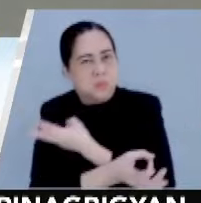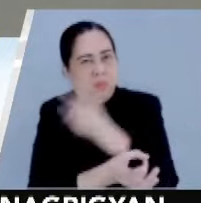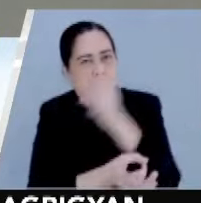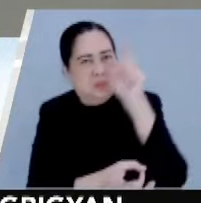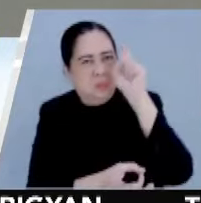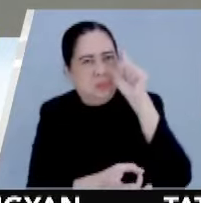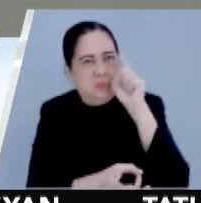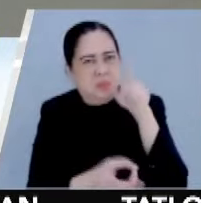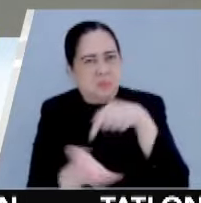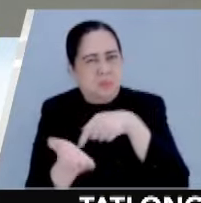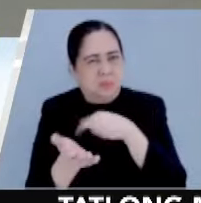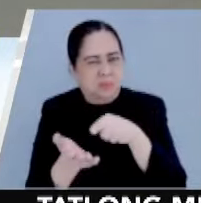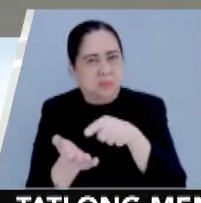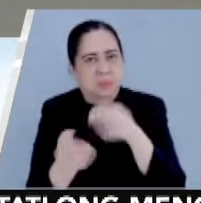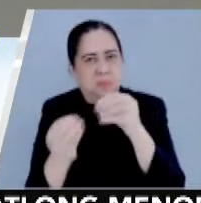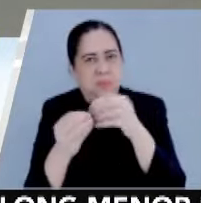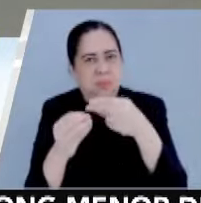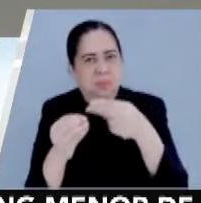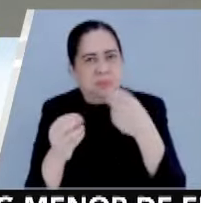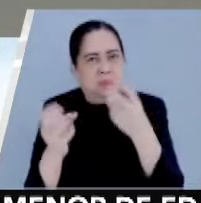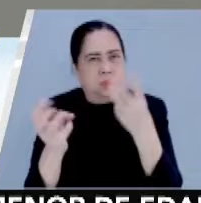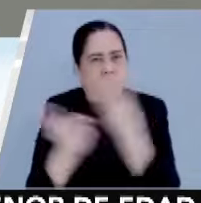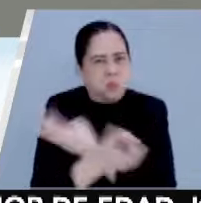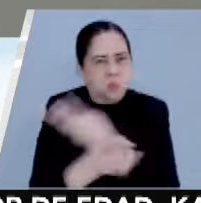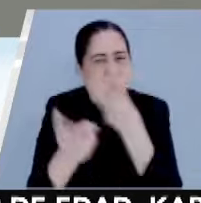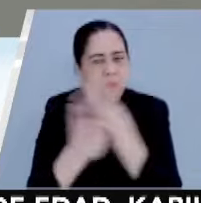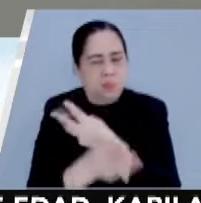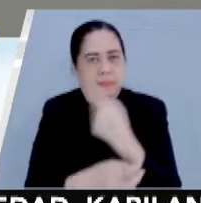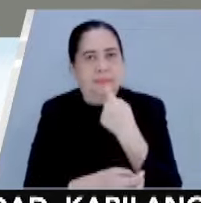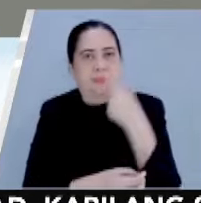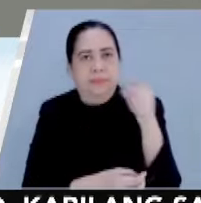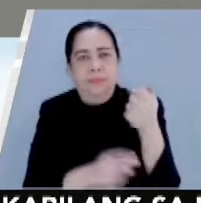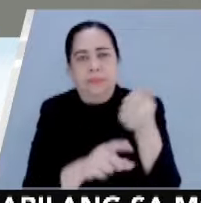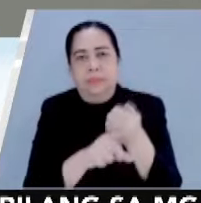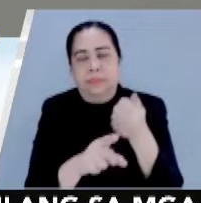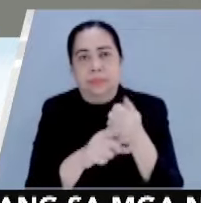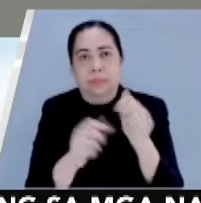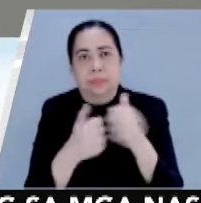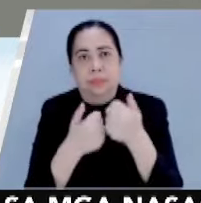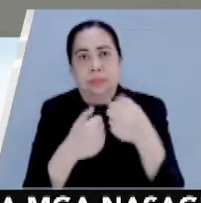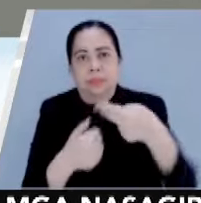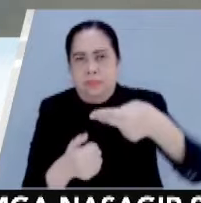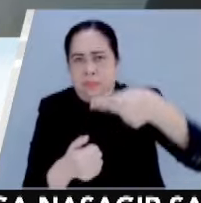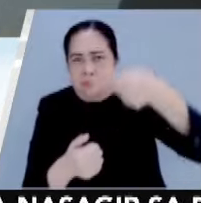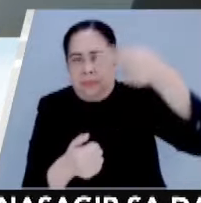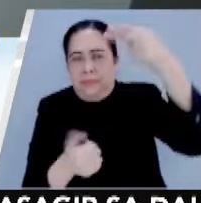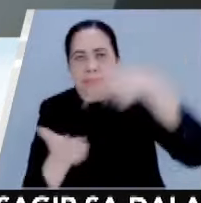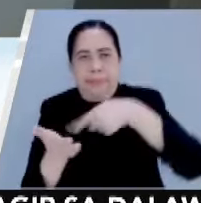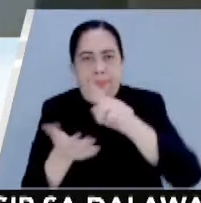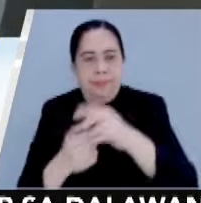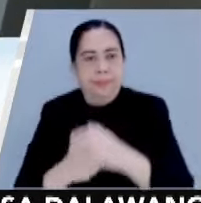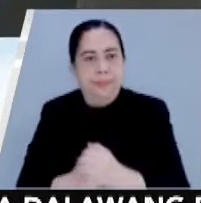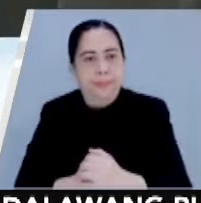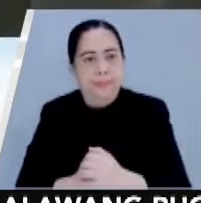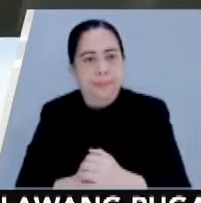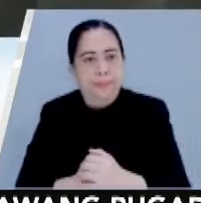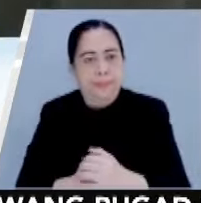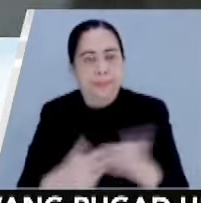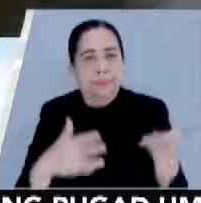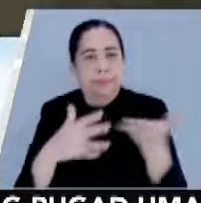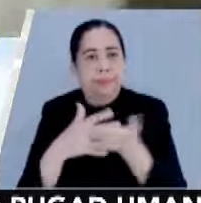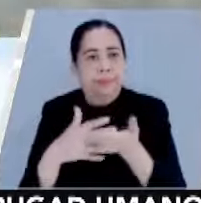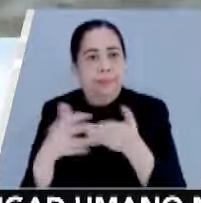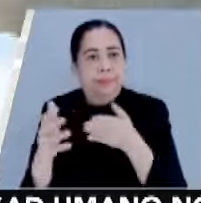na gagawin nung victim, ayun din po yung taas ng price na ibabayad sa kanya. Sinampahan ng mga suspect ng